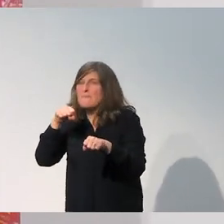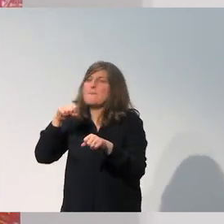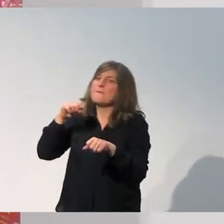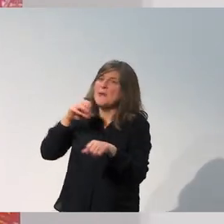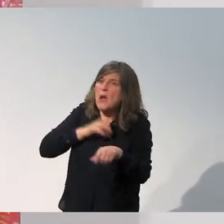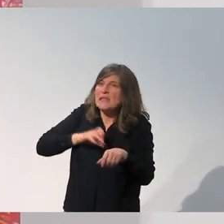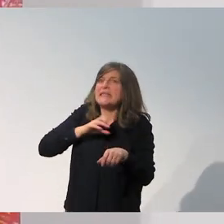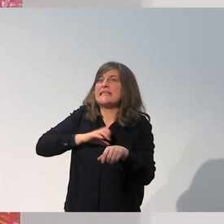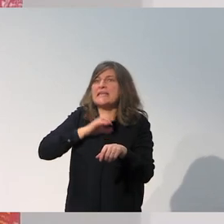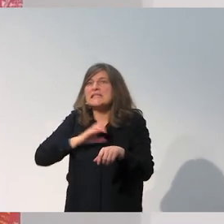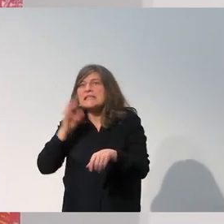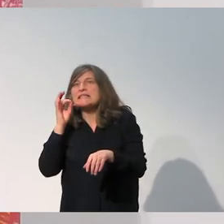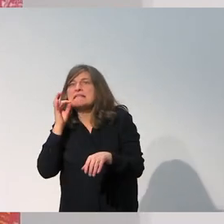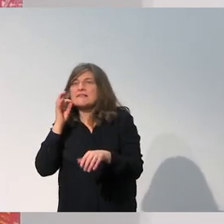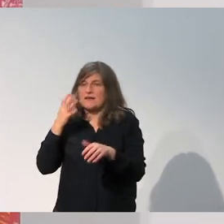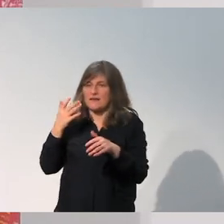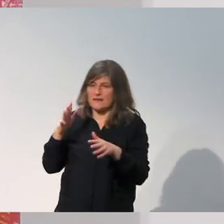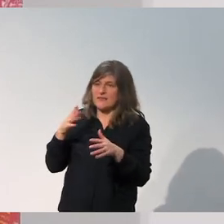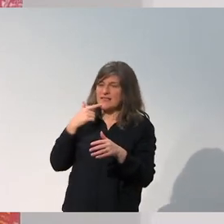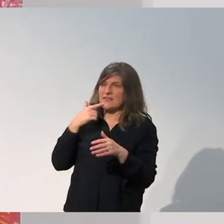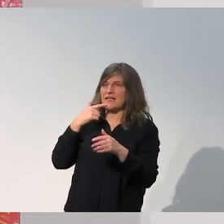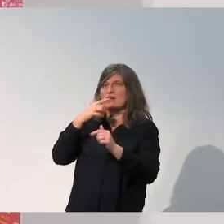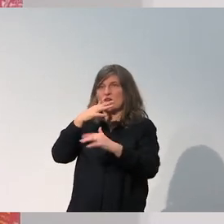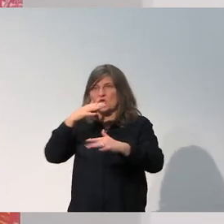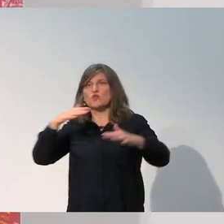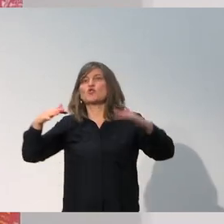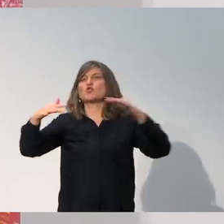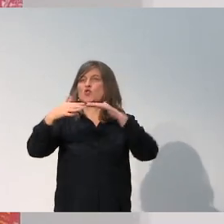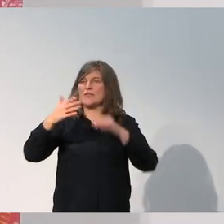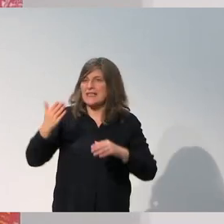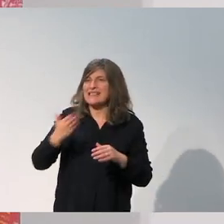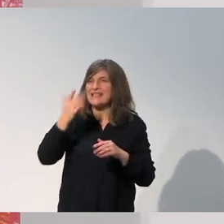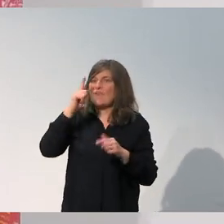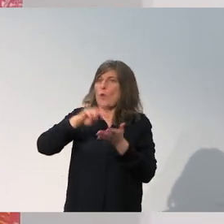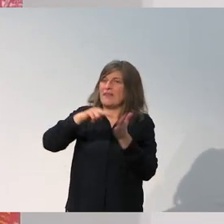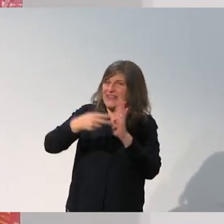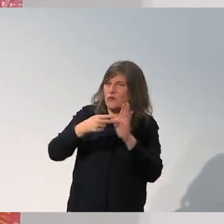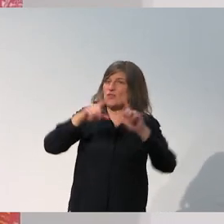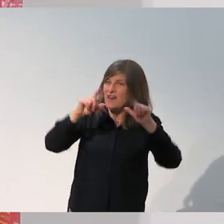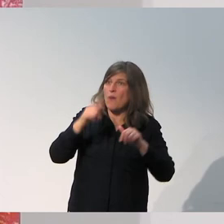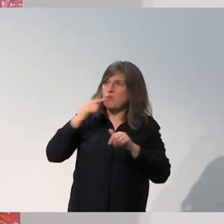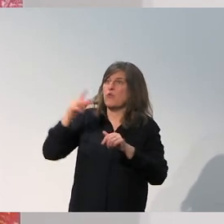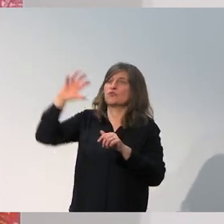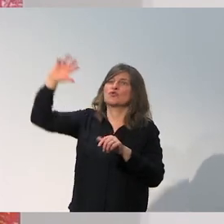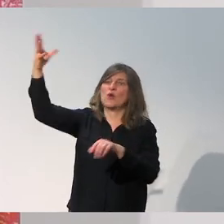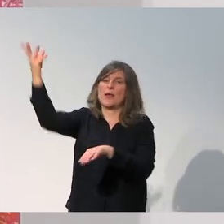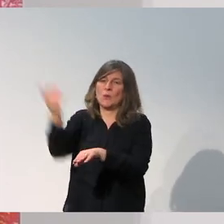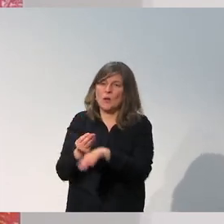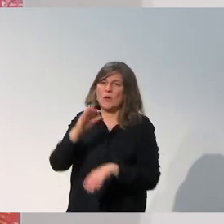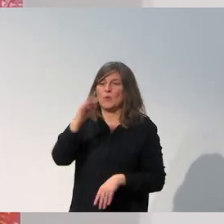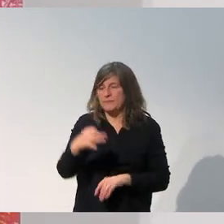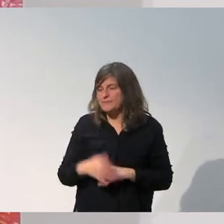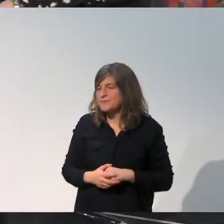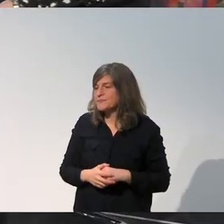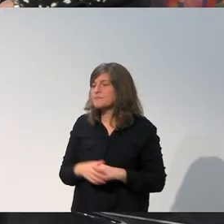c'est paradoxalement une énergie de société assez sophistiquée d'un point de vue technique. Alors, j'ai trouvé dans le livre